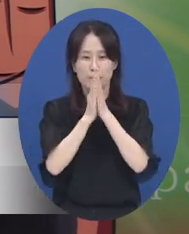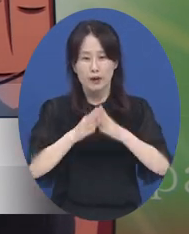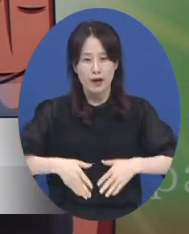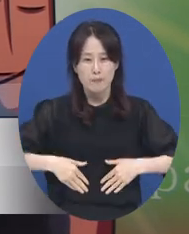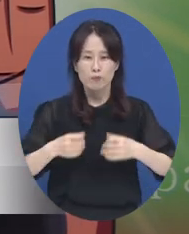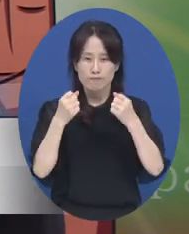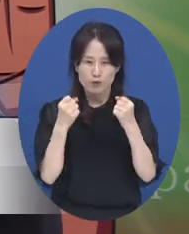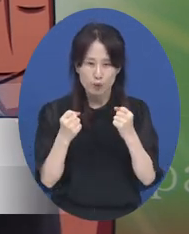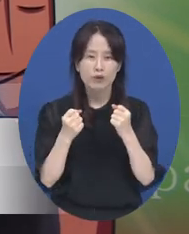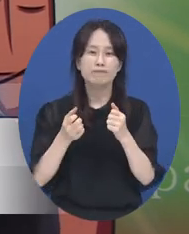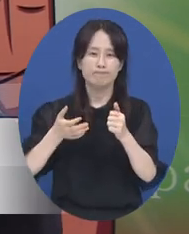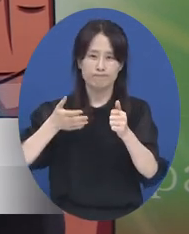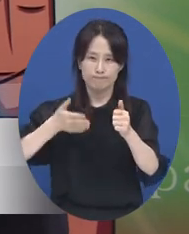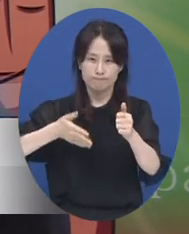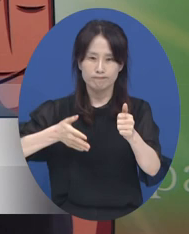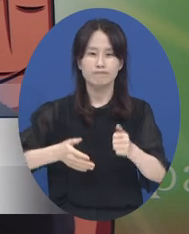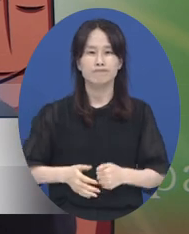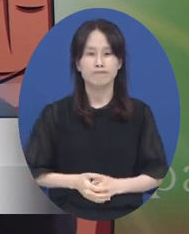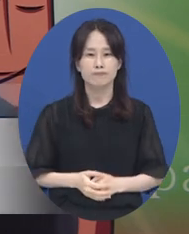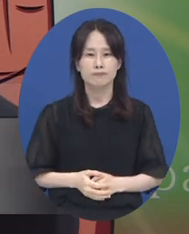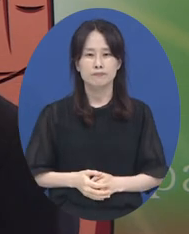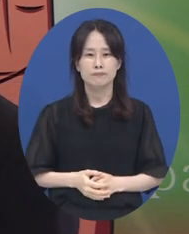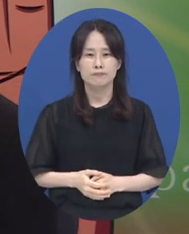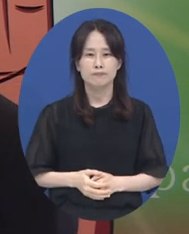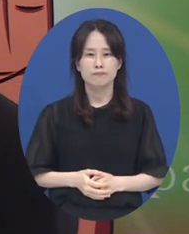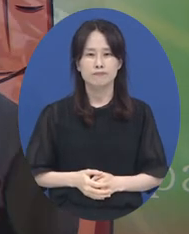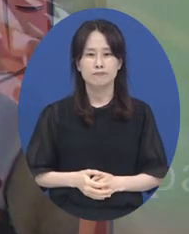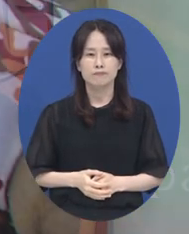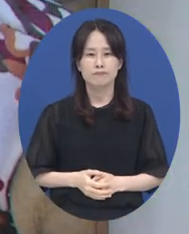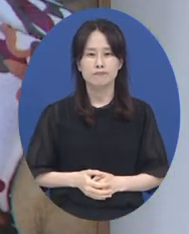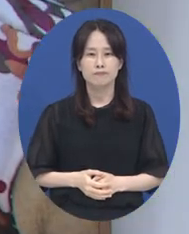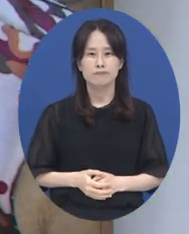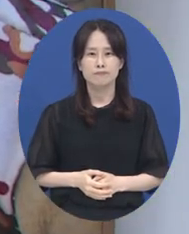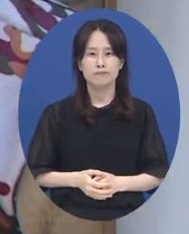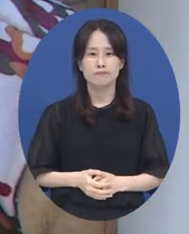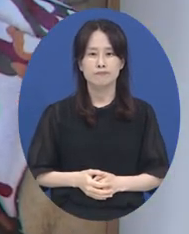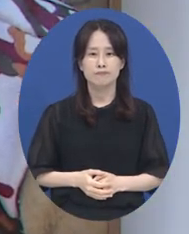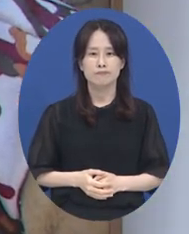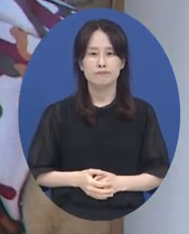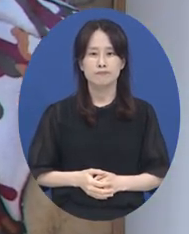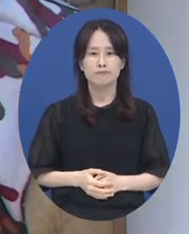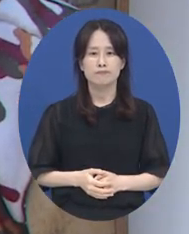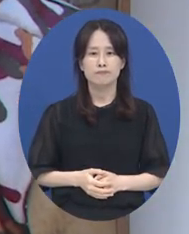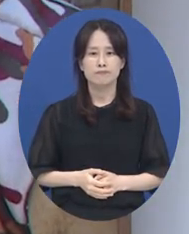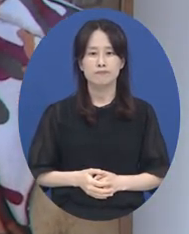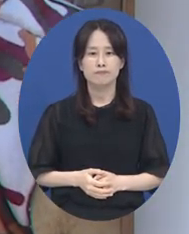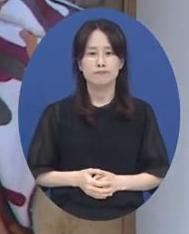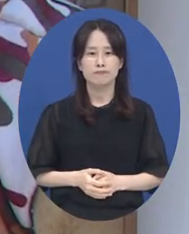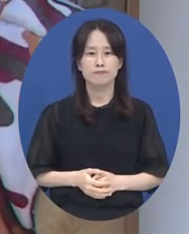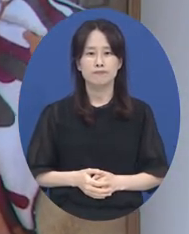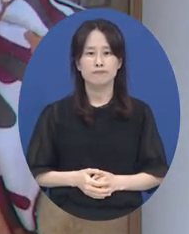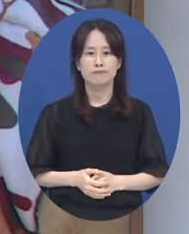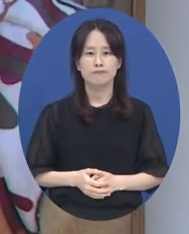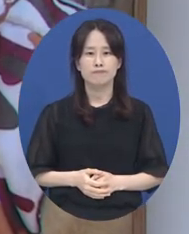관람하시고 우리 미얀마의 봄 응원해 주시면 좋겠습니다. 경기지TV 최지연입니다.